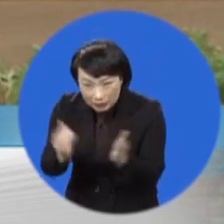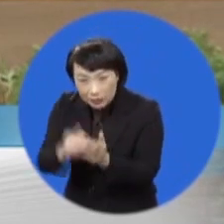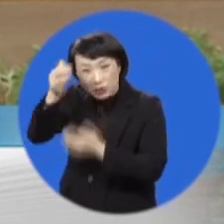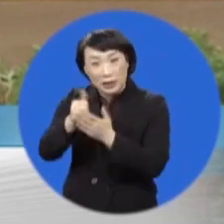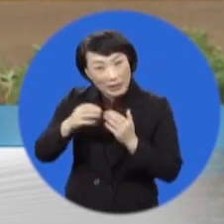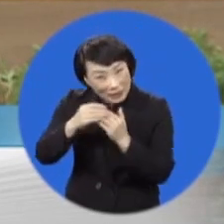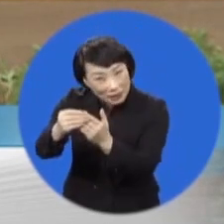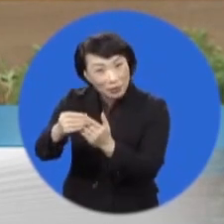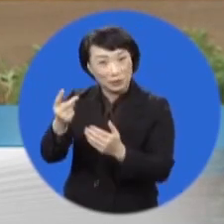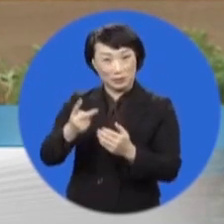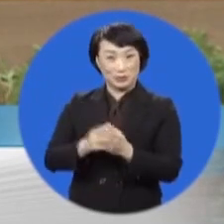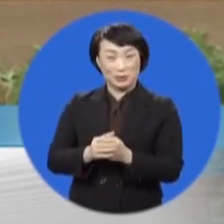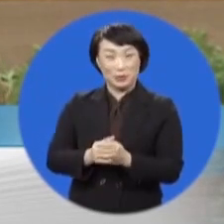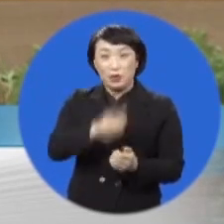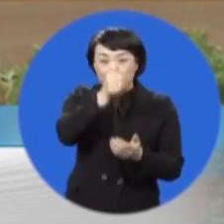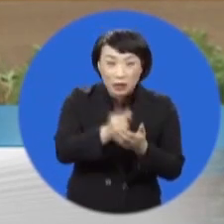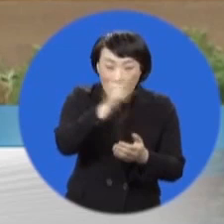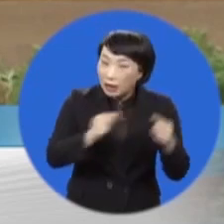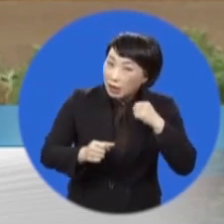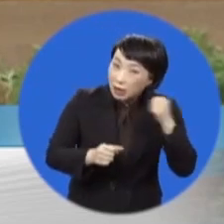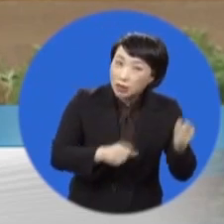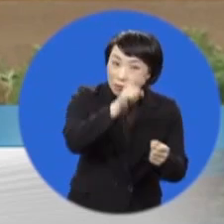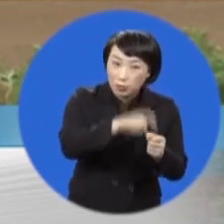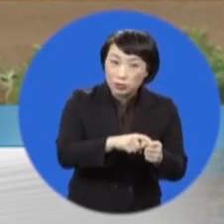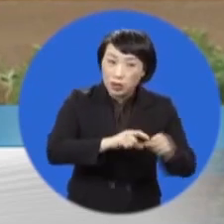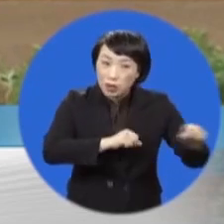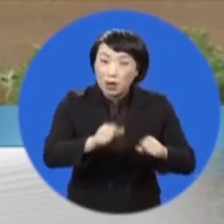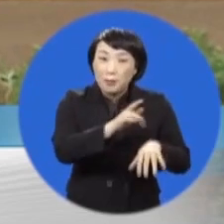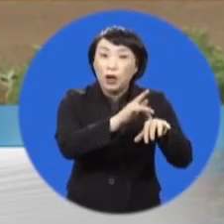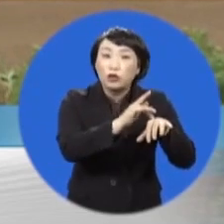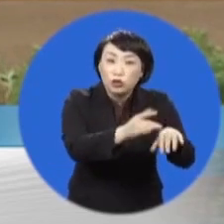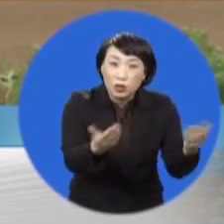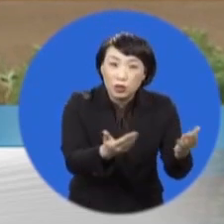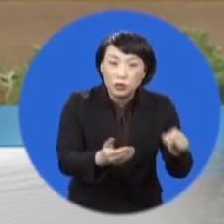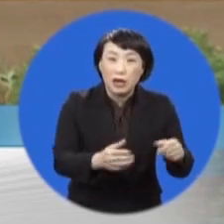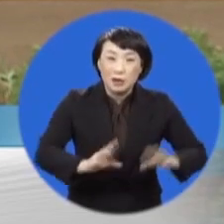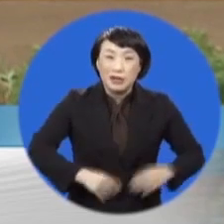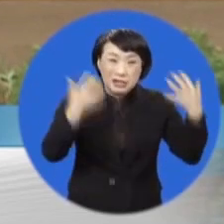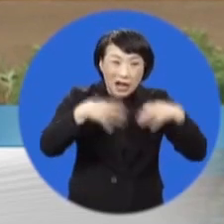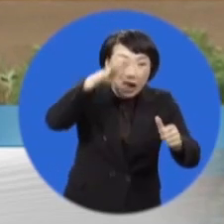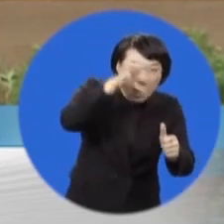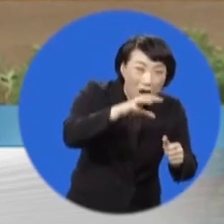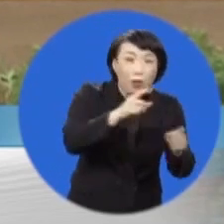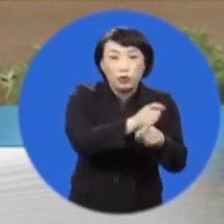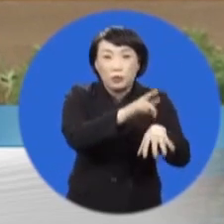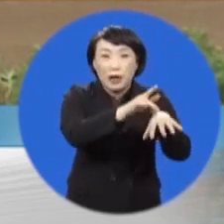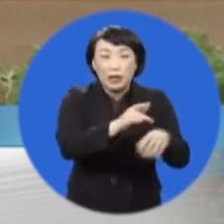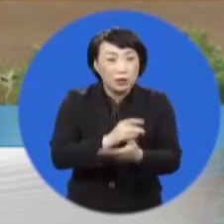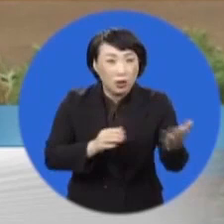업무 아아 또 귀향 노끈 뭐 가려고 몸부림치는 마음이 사건 귀신 우사다 같은 온수가